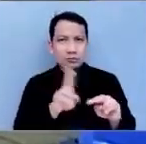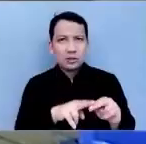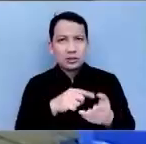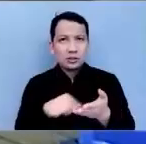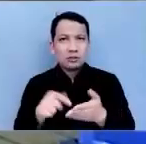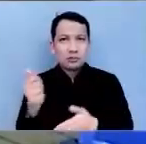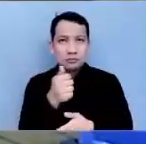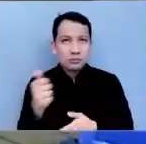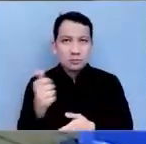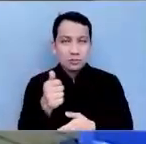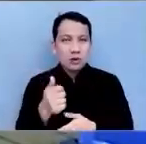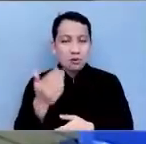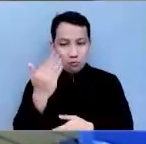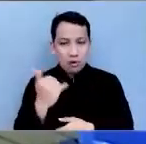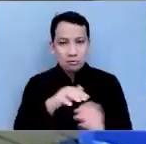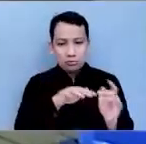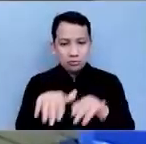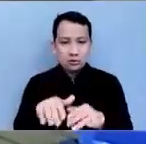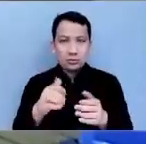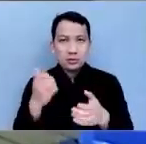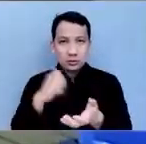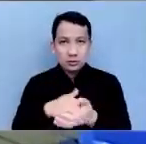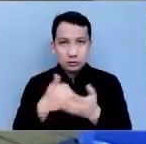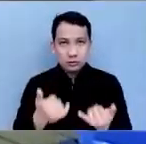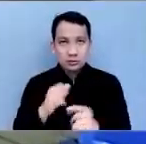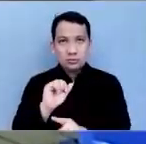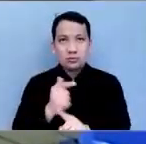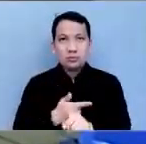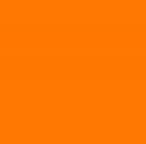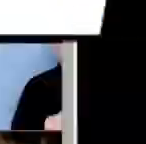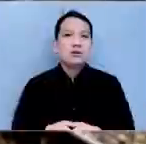hike, lalo't sasabay ito sa darating na pasukan ngayong Agosto.